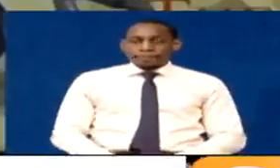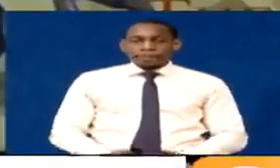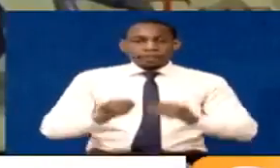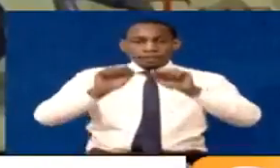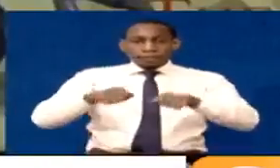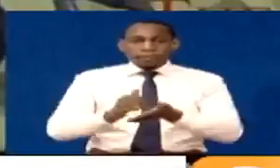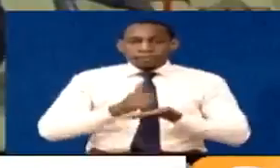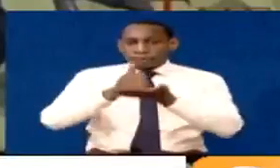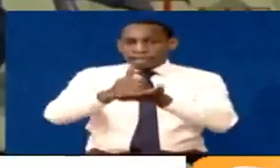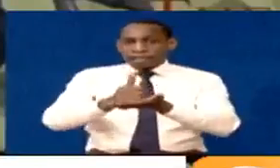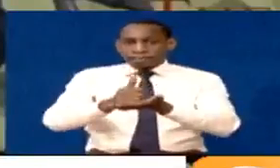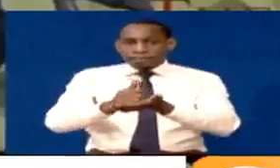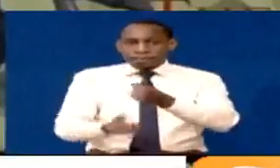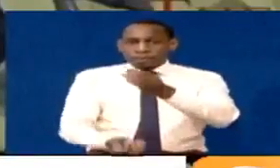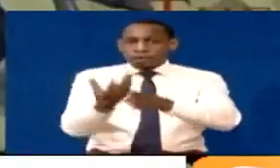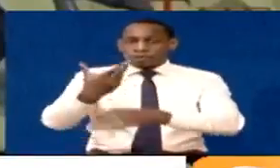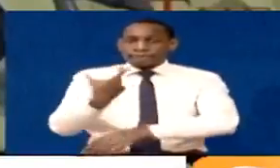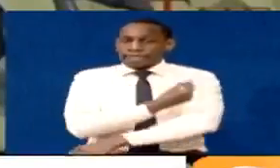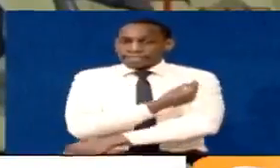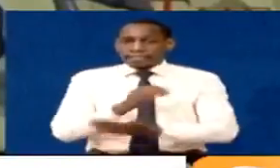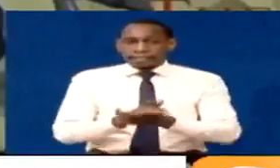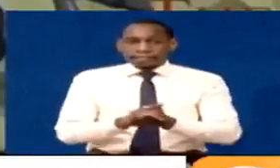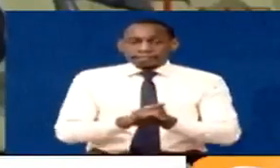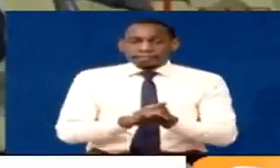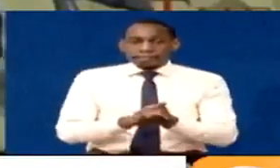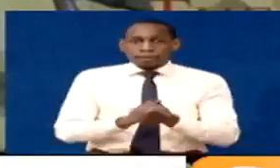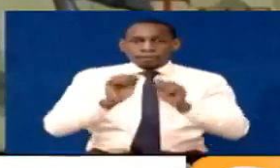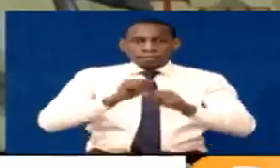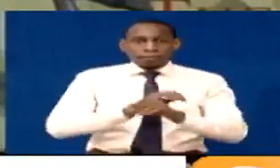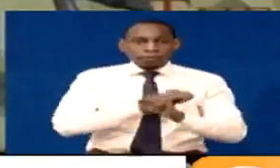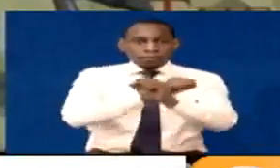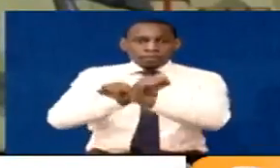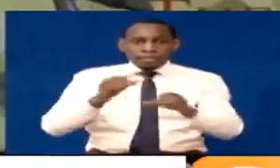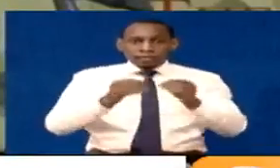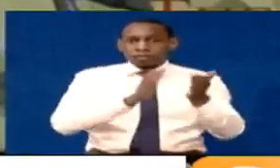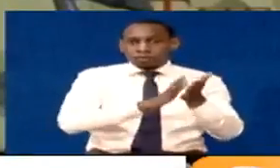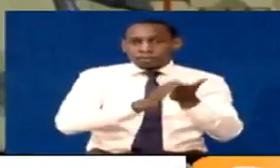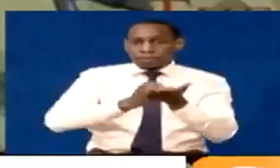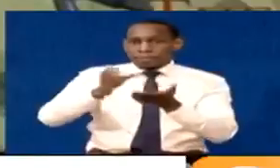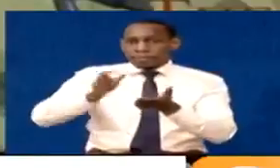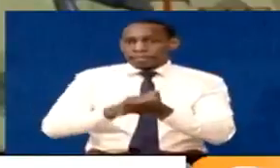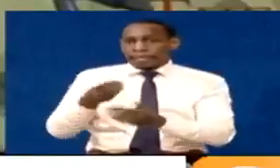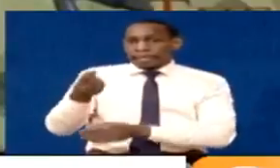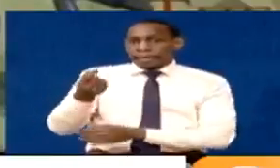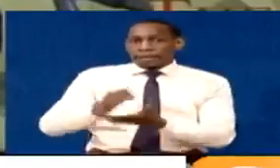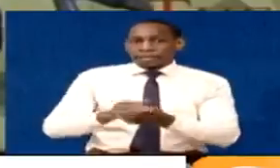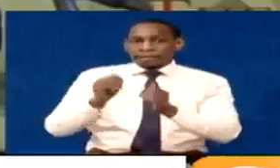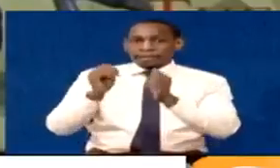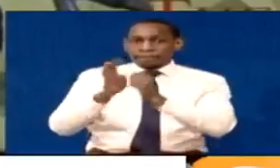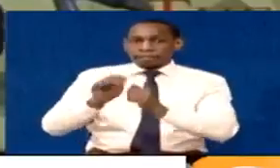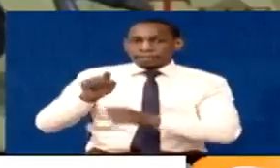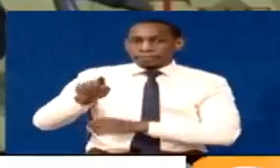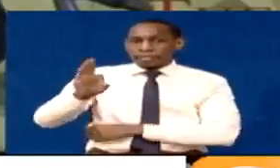In order to facilitate further rollout of vaccines to create herd immunity, we propose to allocate Kenya shilling 14.3